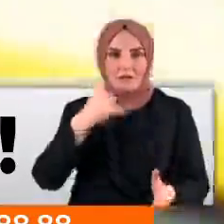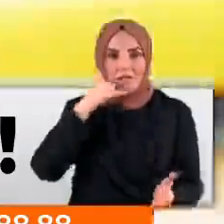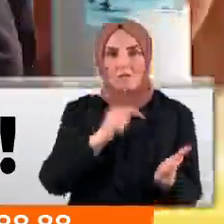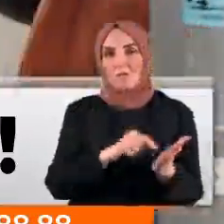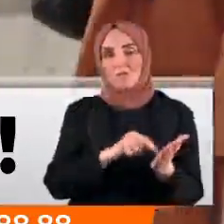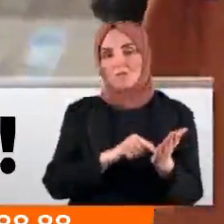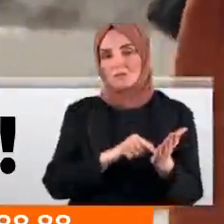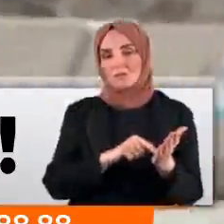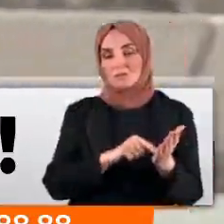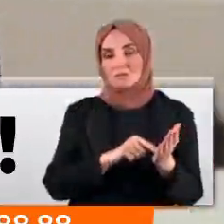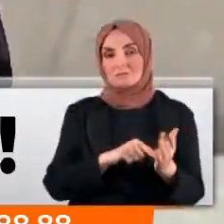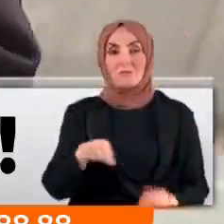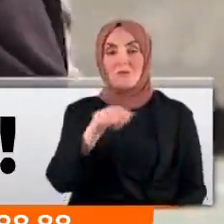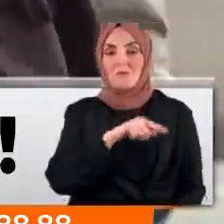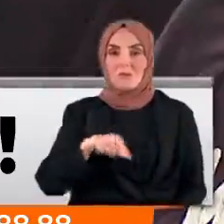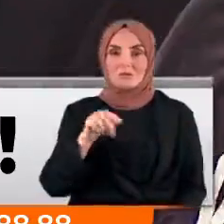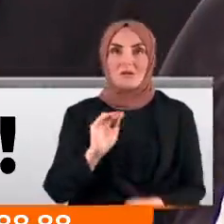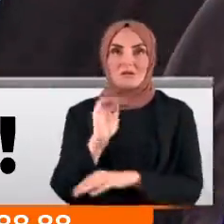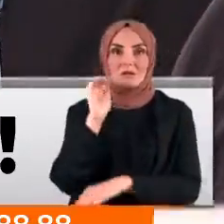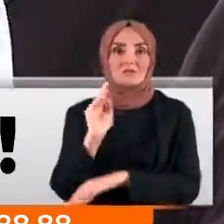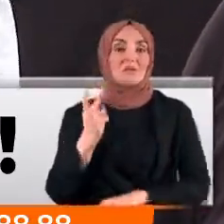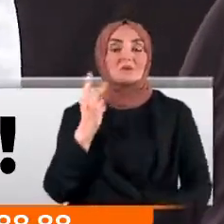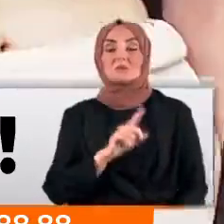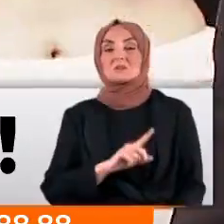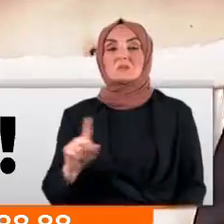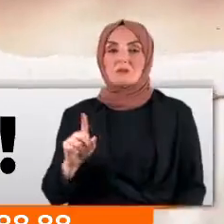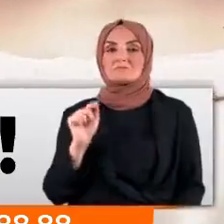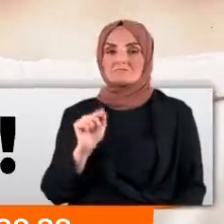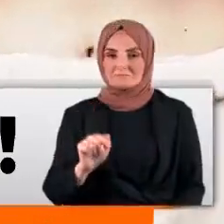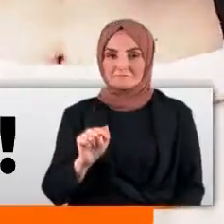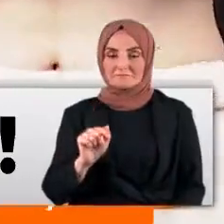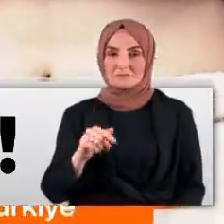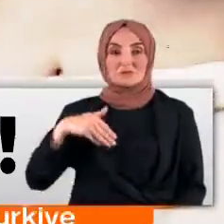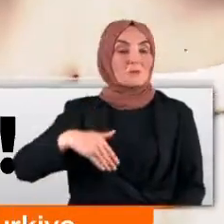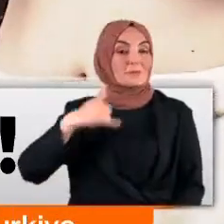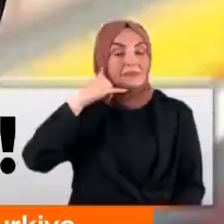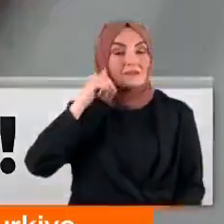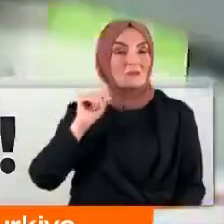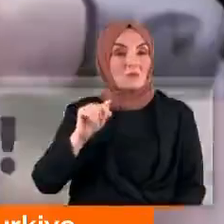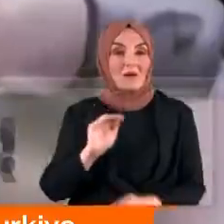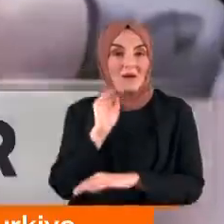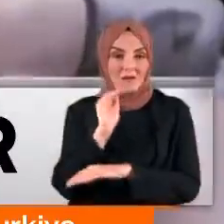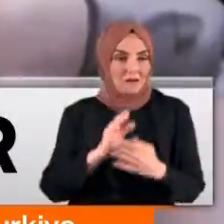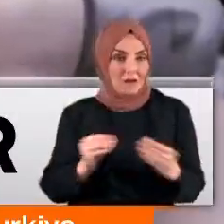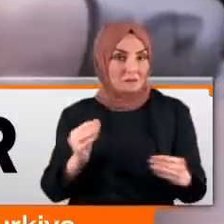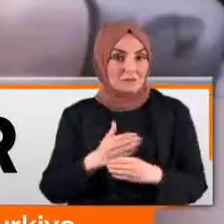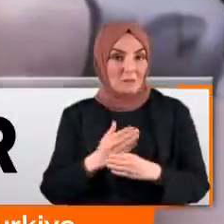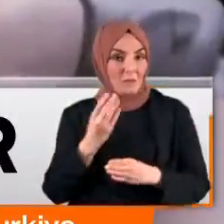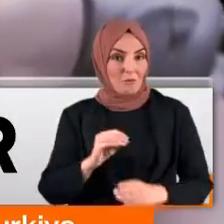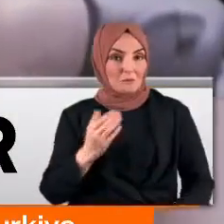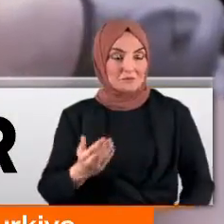artık Onlar hayatımızın vazgeçilmezi ama aynı zamanda cep telefonları hayatımıza da mal olabilir